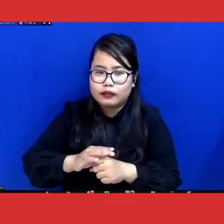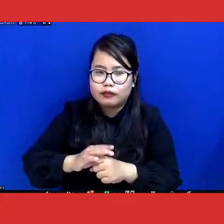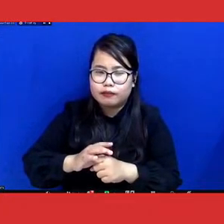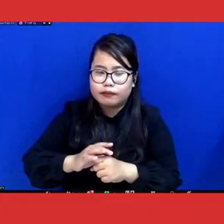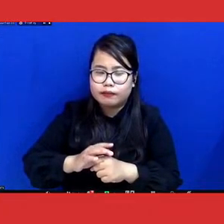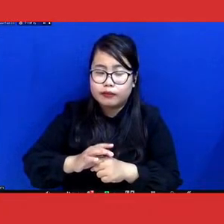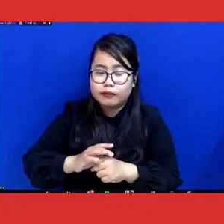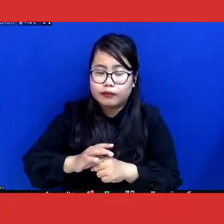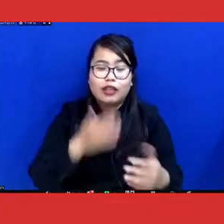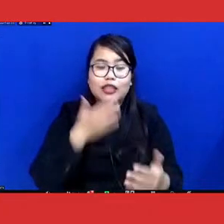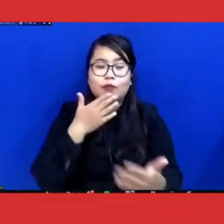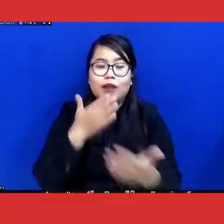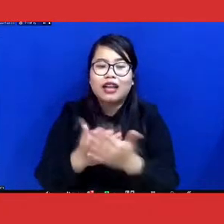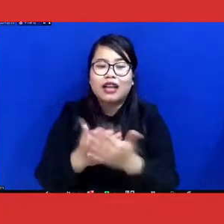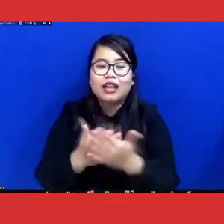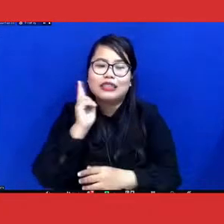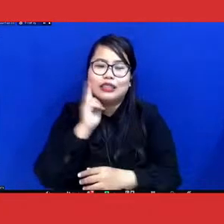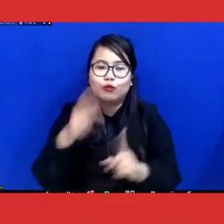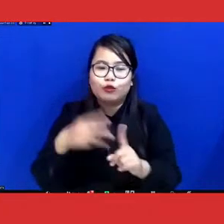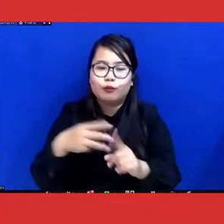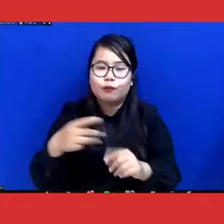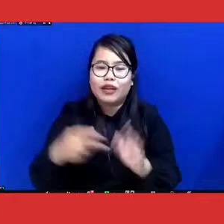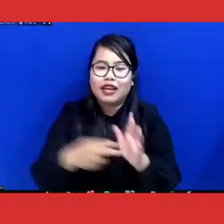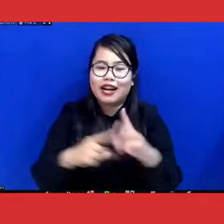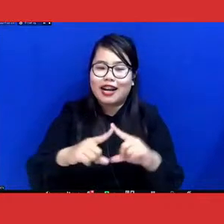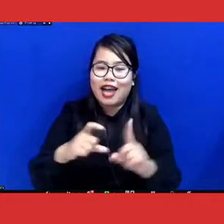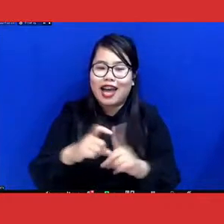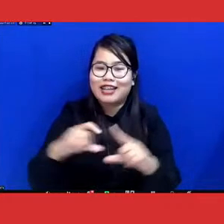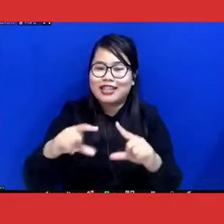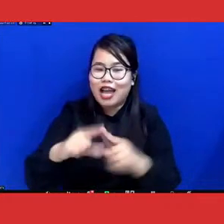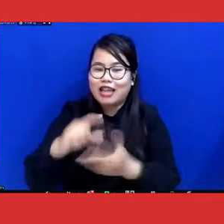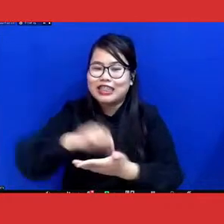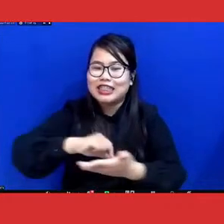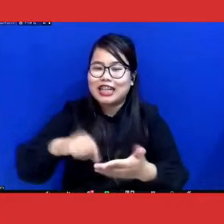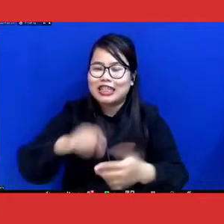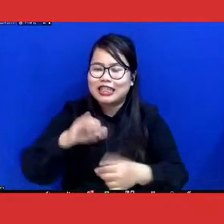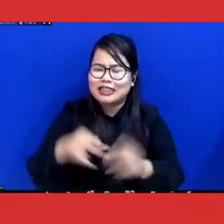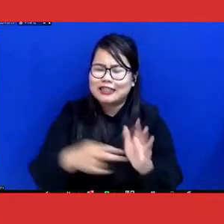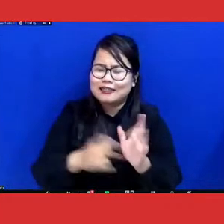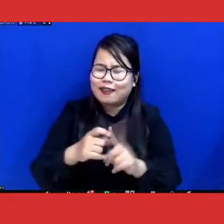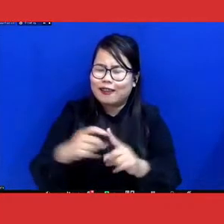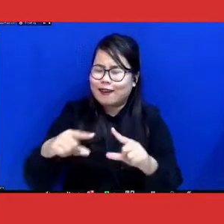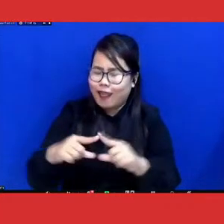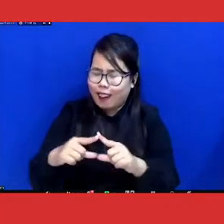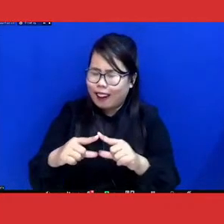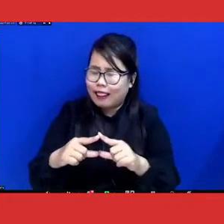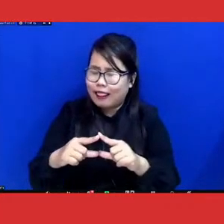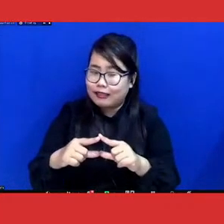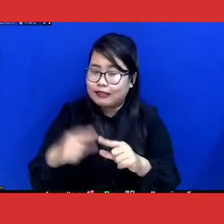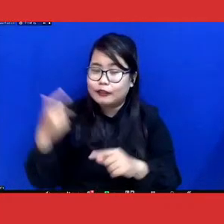Terima kasih Ibu Bernadia Irawati Chandradewi selaku Sekretaris Jenderal UCIJ Aspak yang sudah memberikan